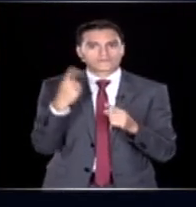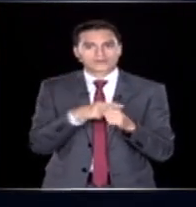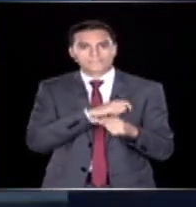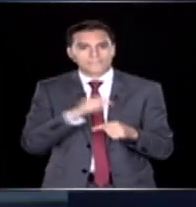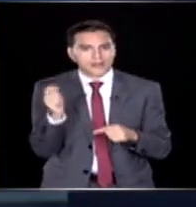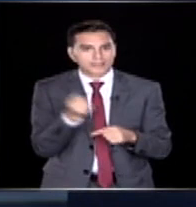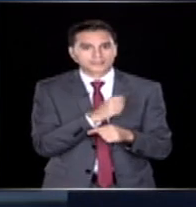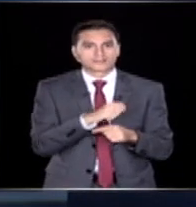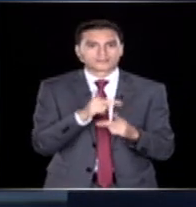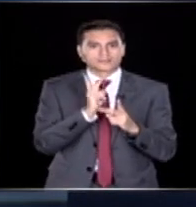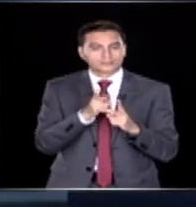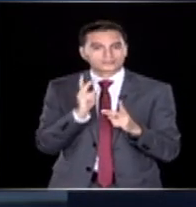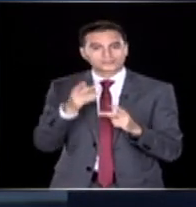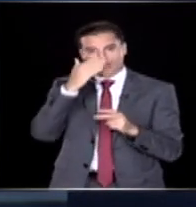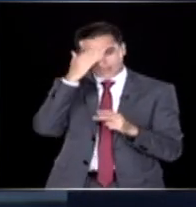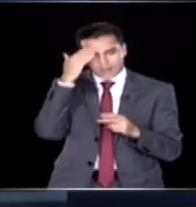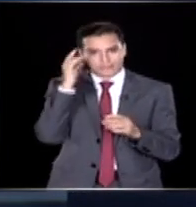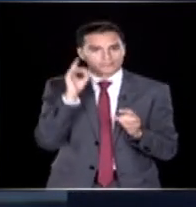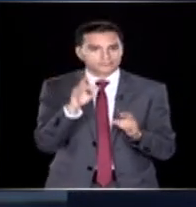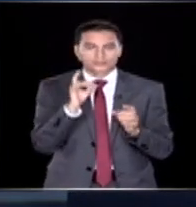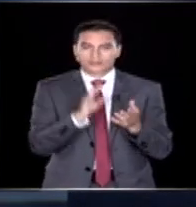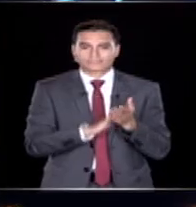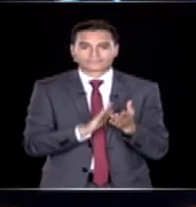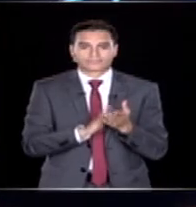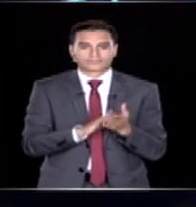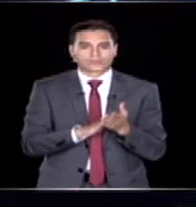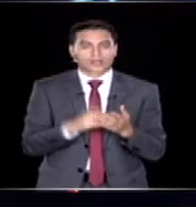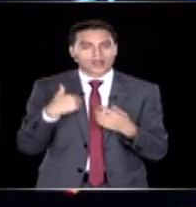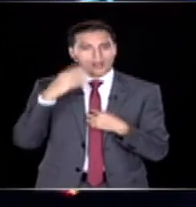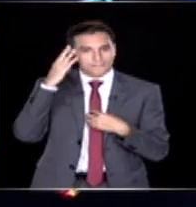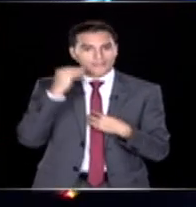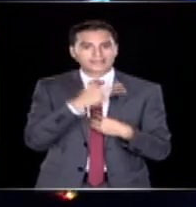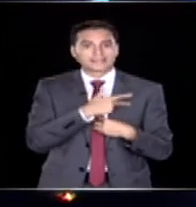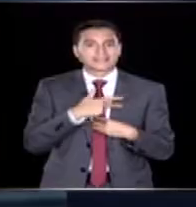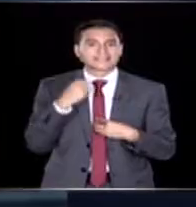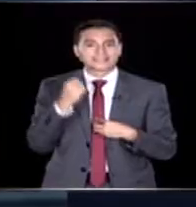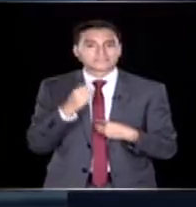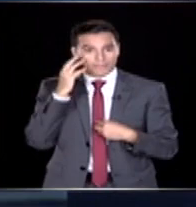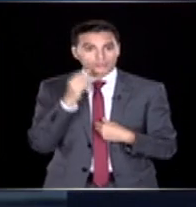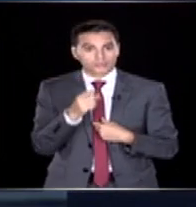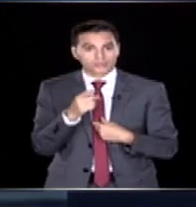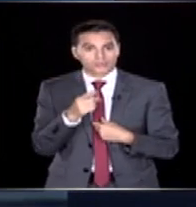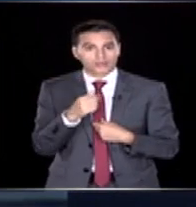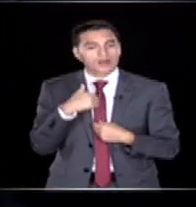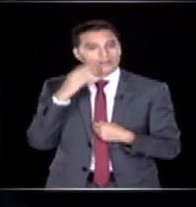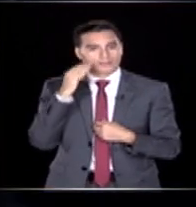بينج بونج. أيوة. برافو عليكي، برافو عليكي. مبسوطة باسم إكسبرس؟ أكيد